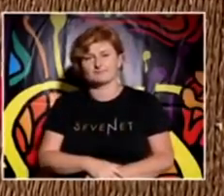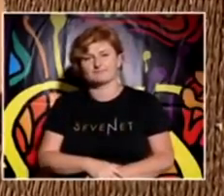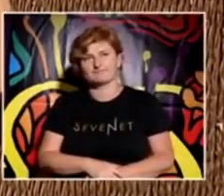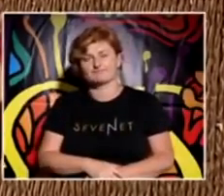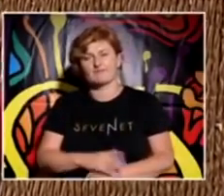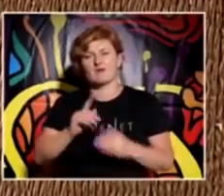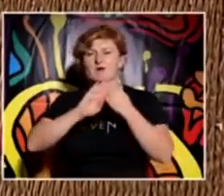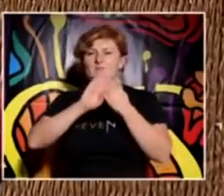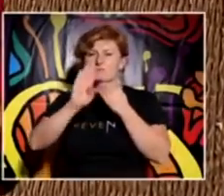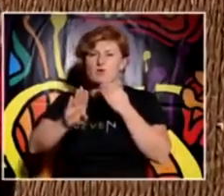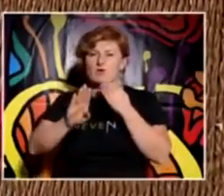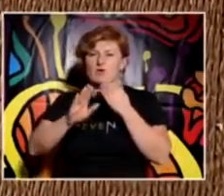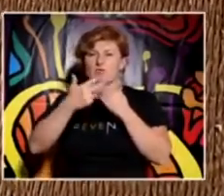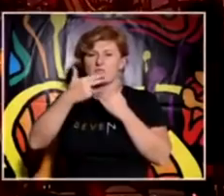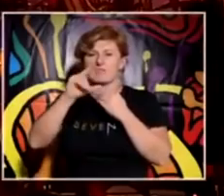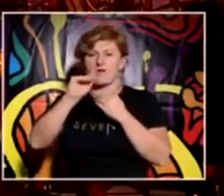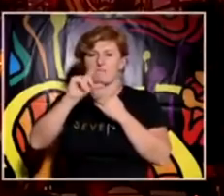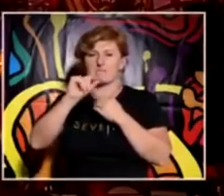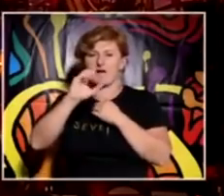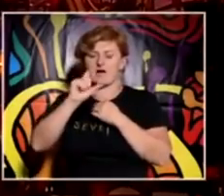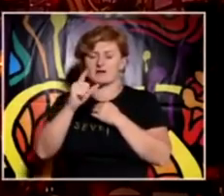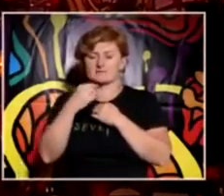Ja po tym wszystkim, po tym Nepalu zrozumiałam, że